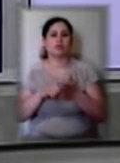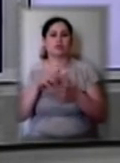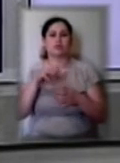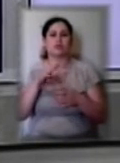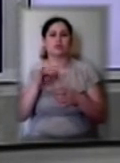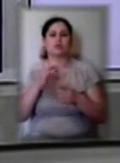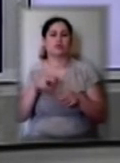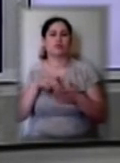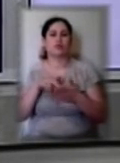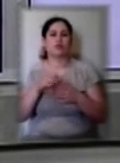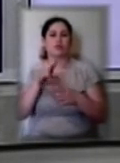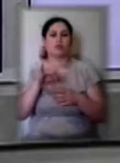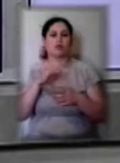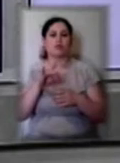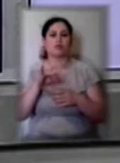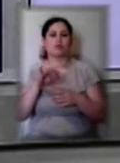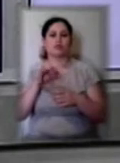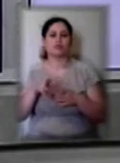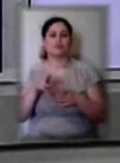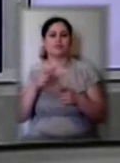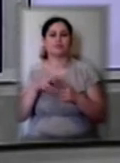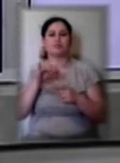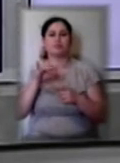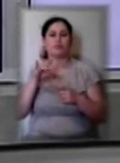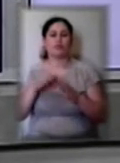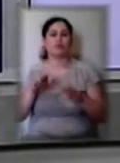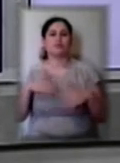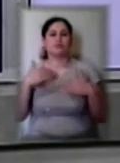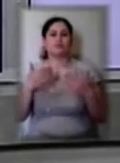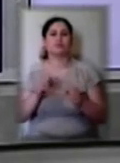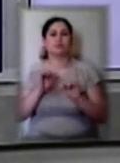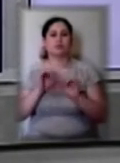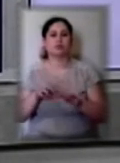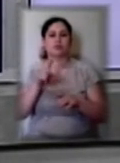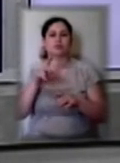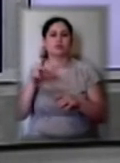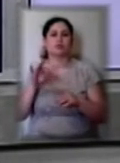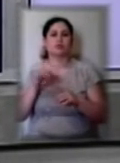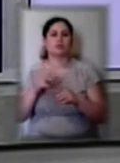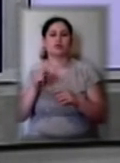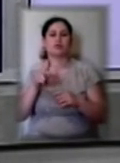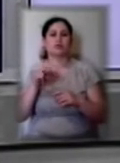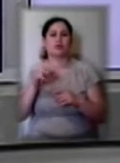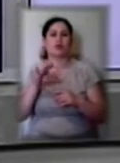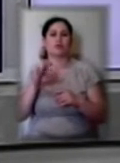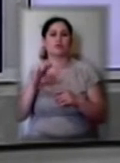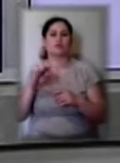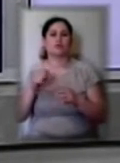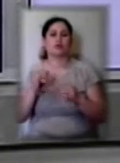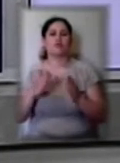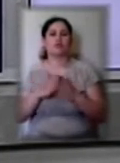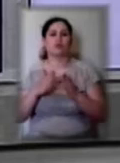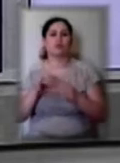проходило в онлайн-режимі. Абітурієнтам запропонували скласти ЗНО не в закладах освіти, а вдома через